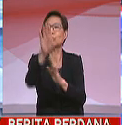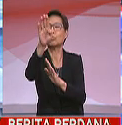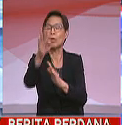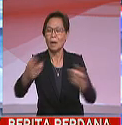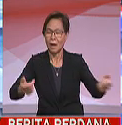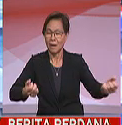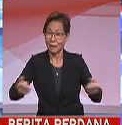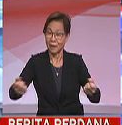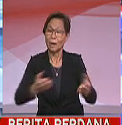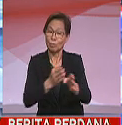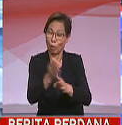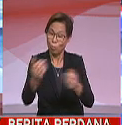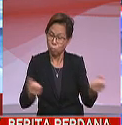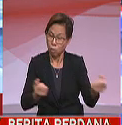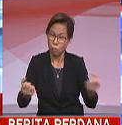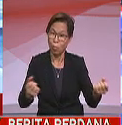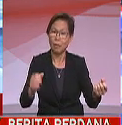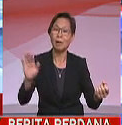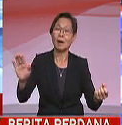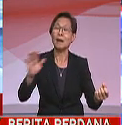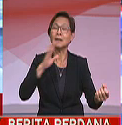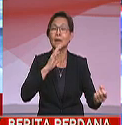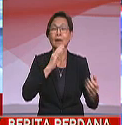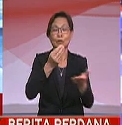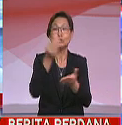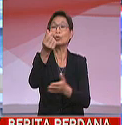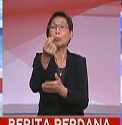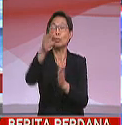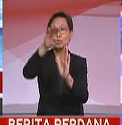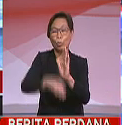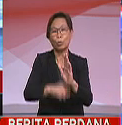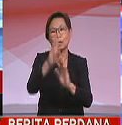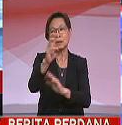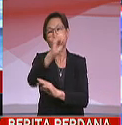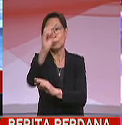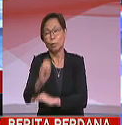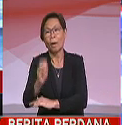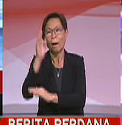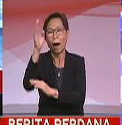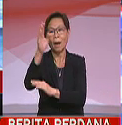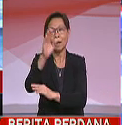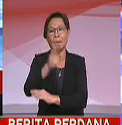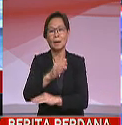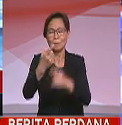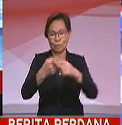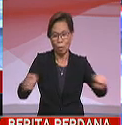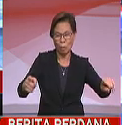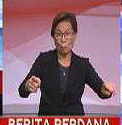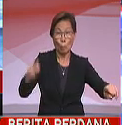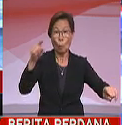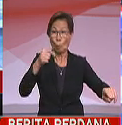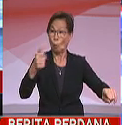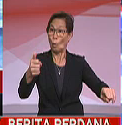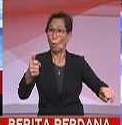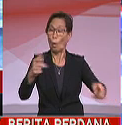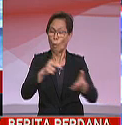automotif. Penganalisis automotif Hazri Samsuri berkata penurunan harga sehingga 6% akan memberi perbezaan agak ketara